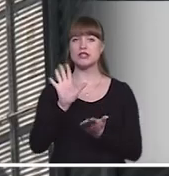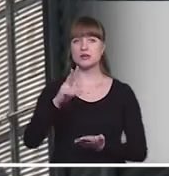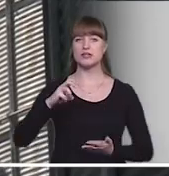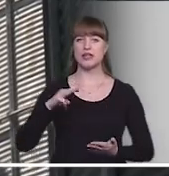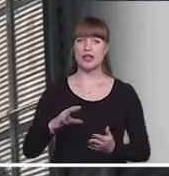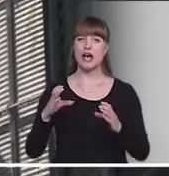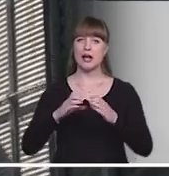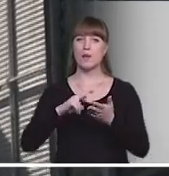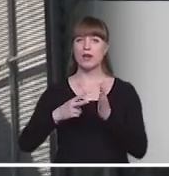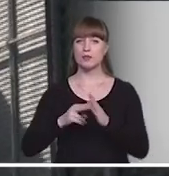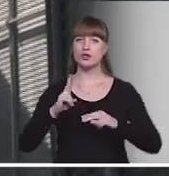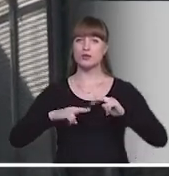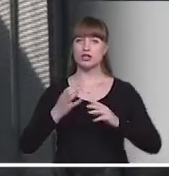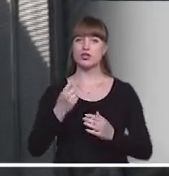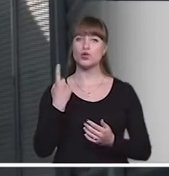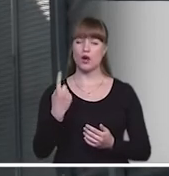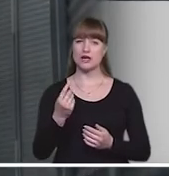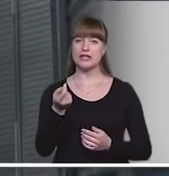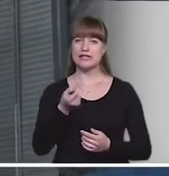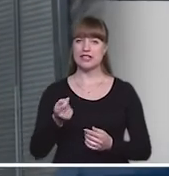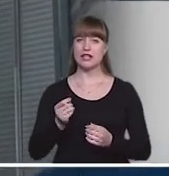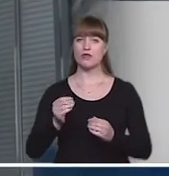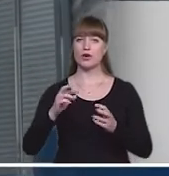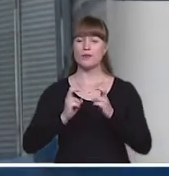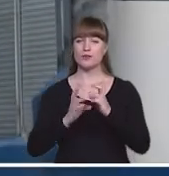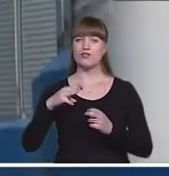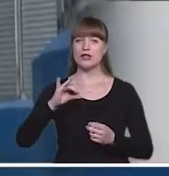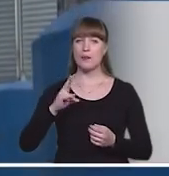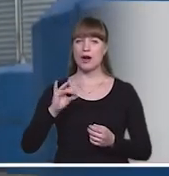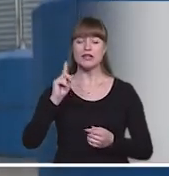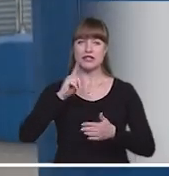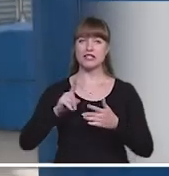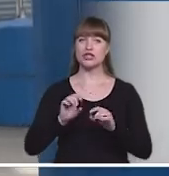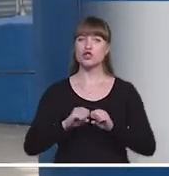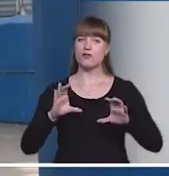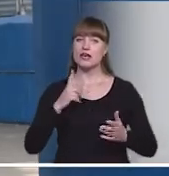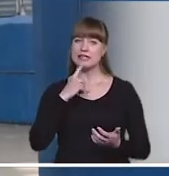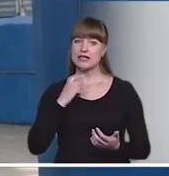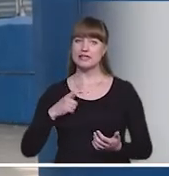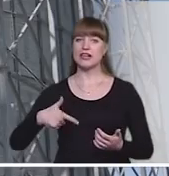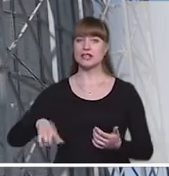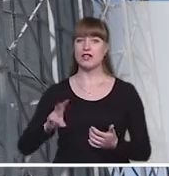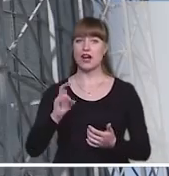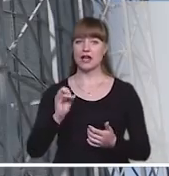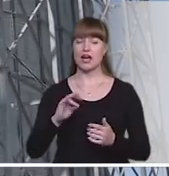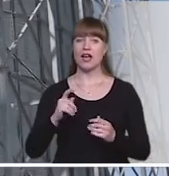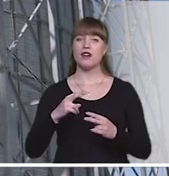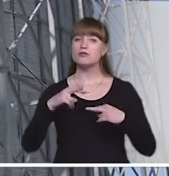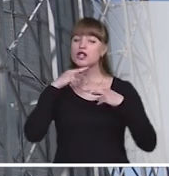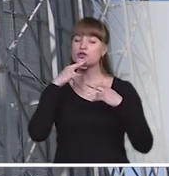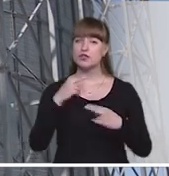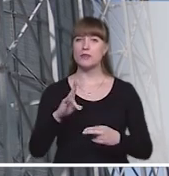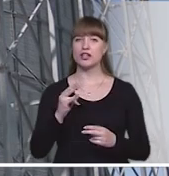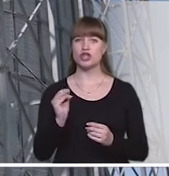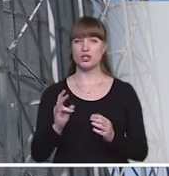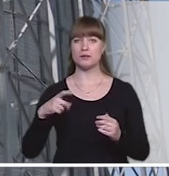лет. Компания планирует построить еще один зерновой терминал в Тамане и надеется, что власти Краснодарского края окажут ему не меньше внимания,